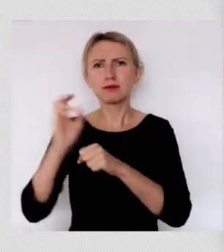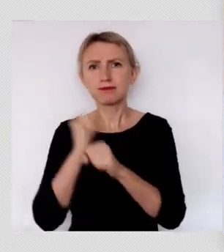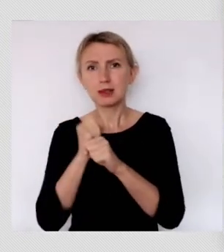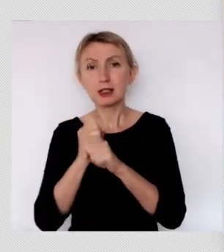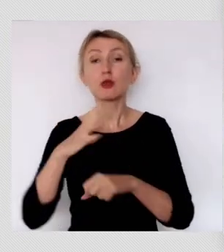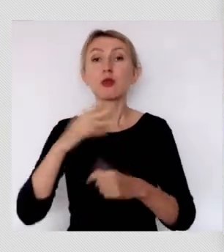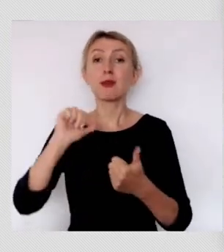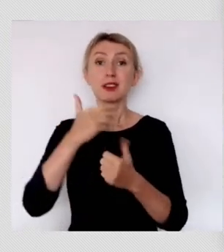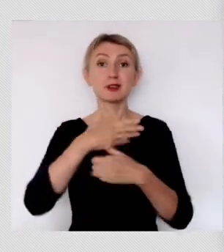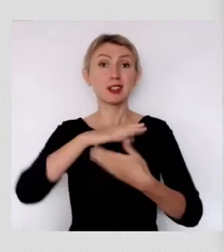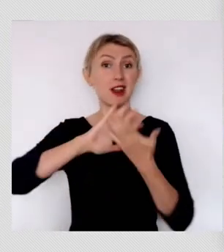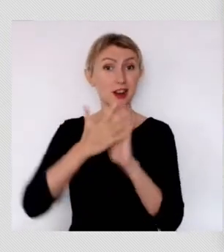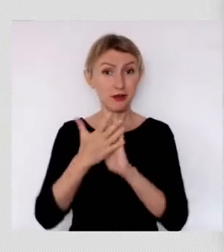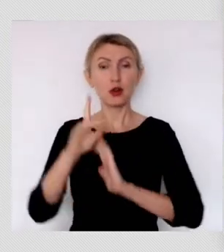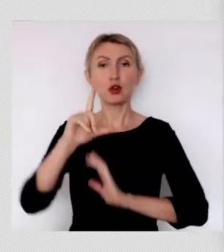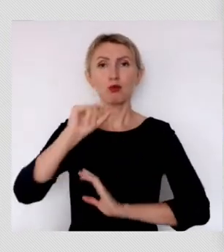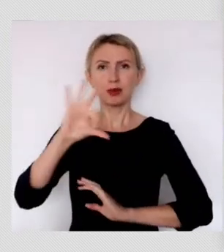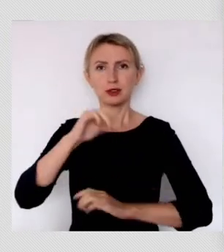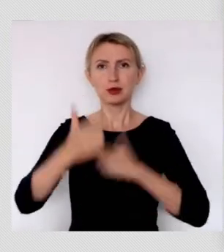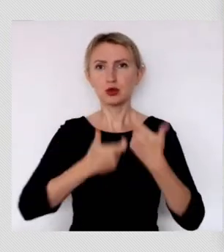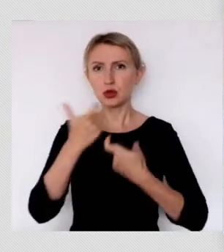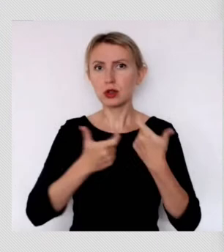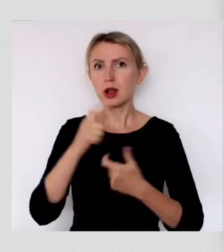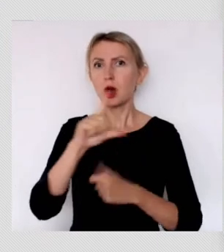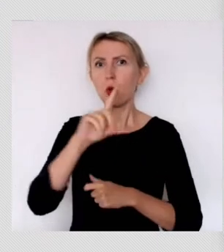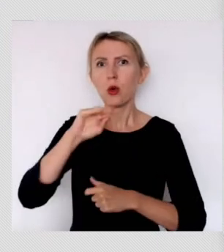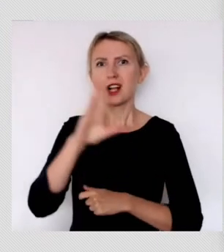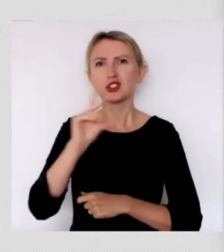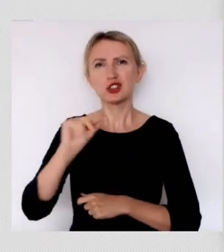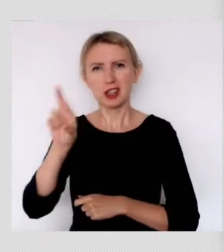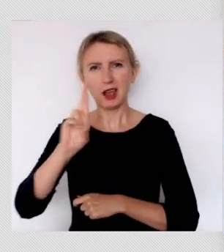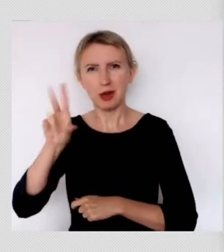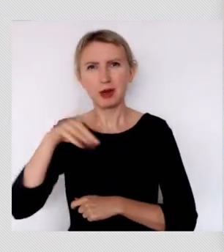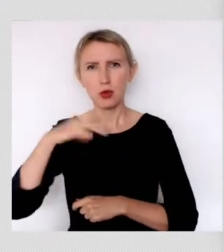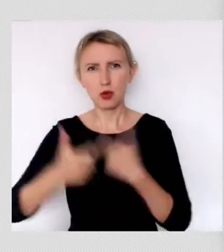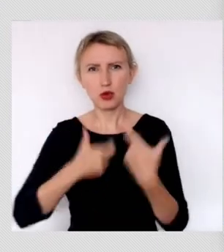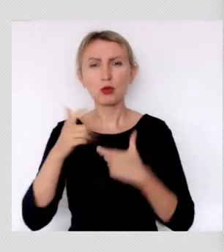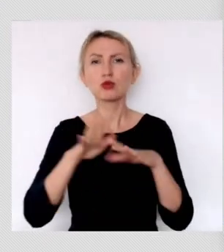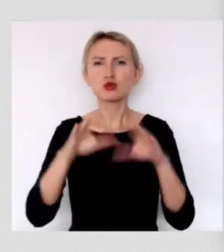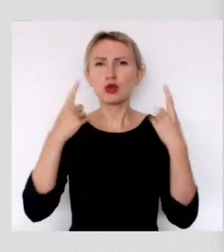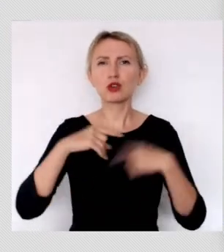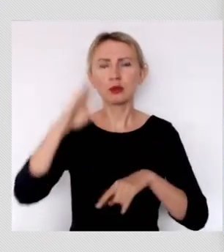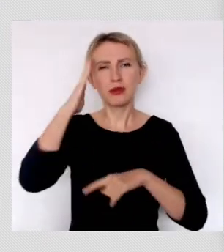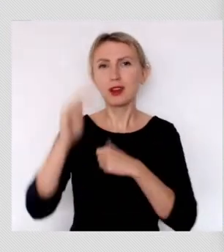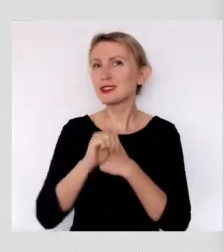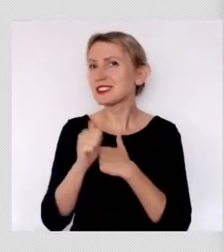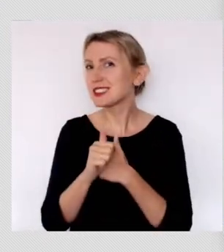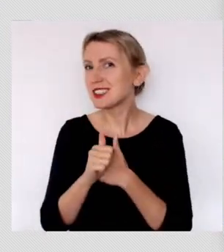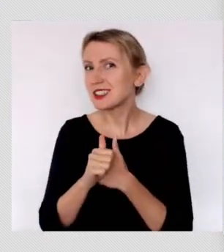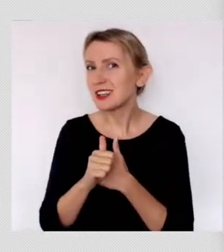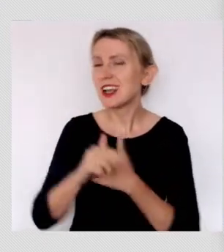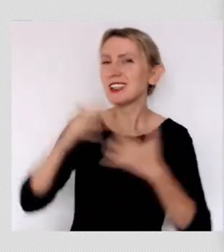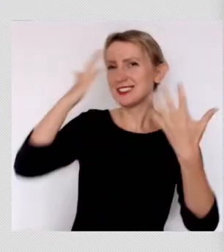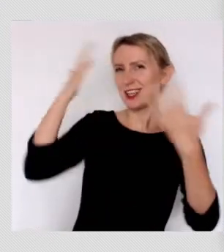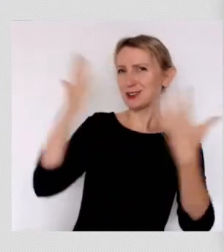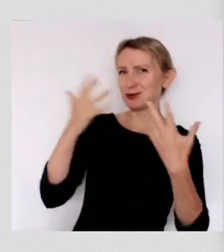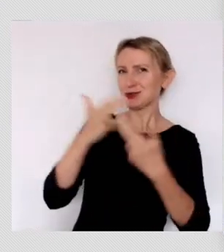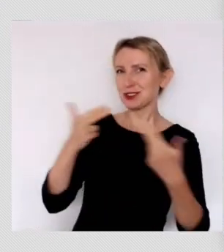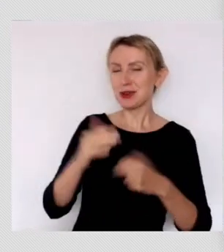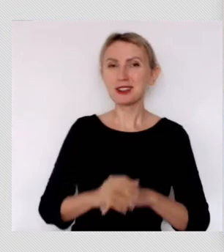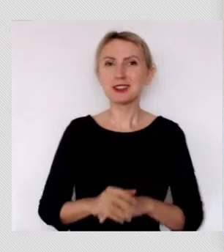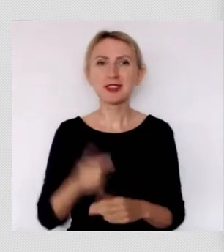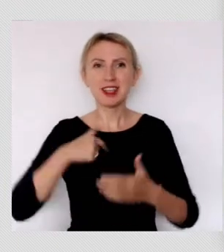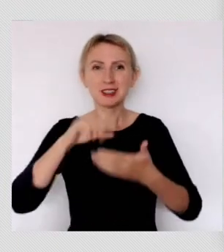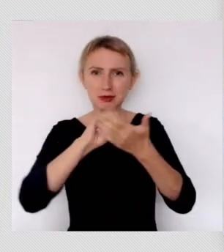reform Prawa i Sprawiedliwości prowadzoną przez Łukasza Schreibera. Tam jest dużo osób, które wiedzą... Róża, za dużo wątków. Mówiosów. Po prostu sobie